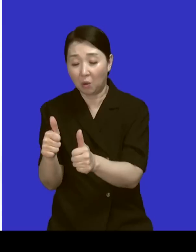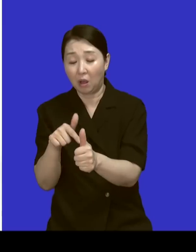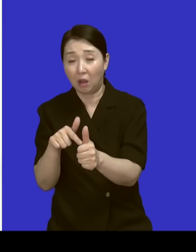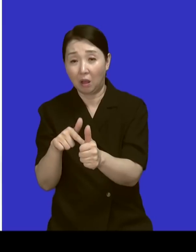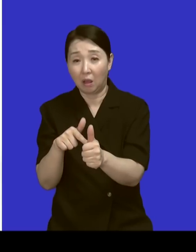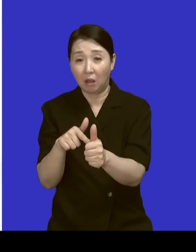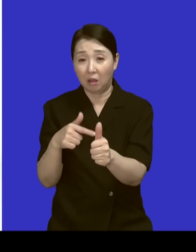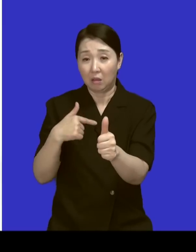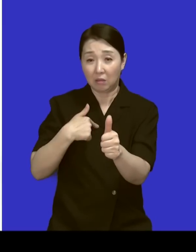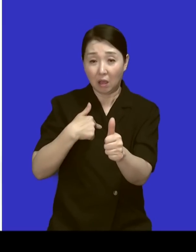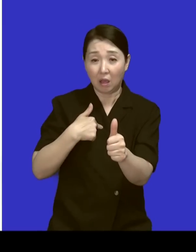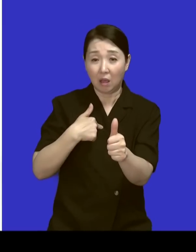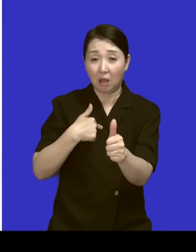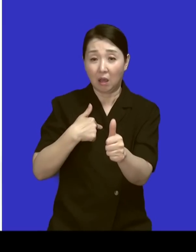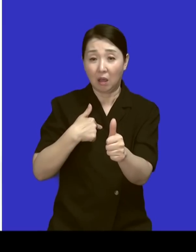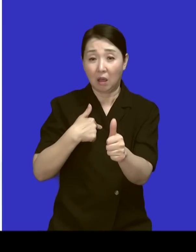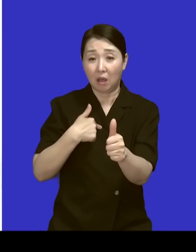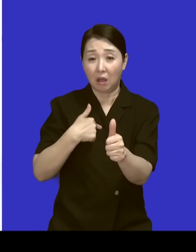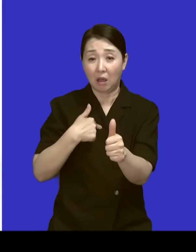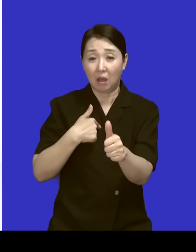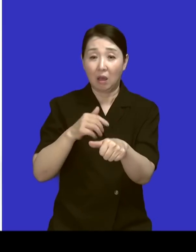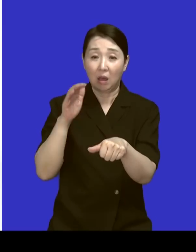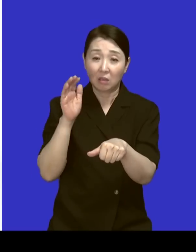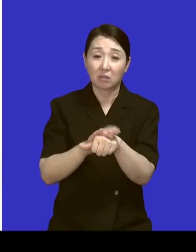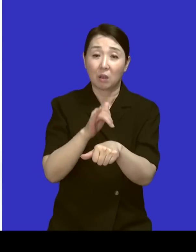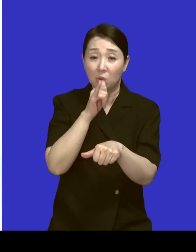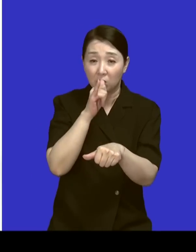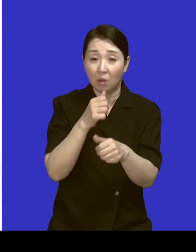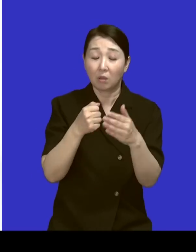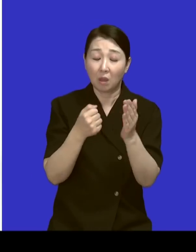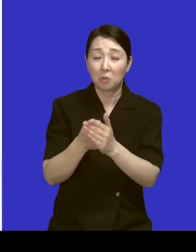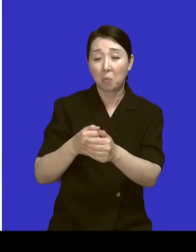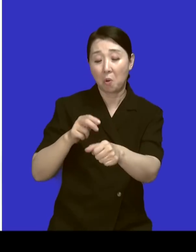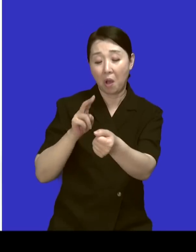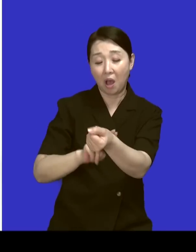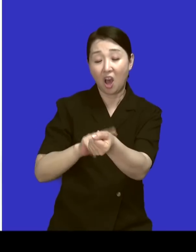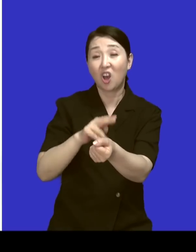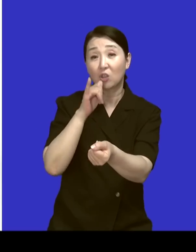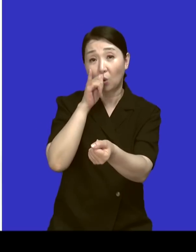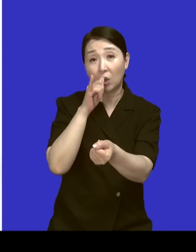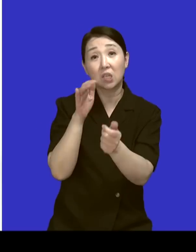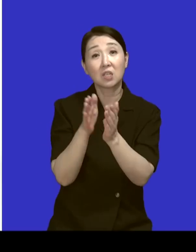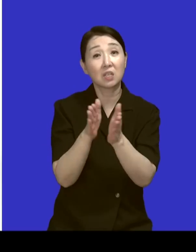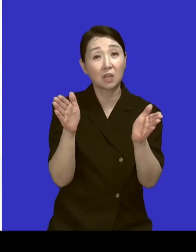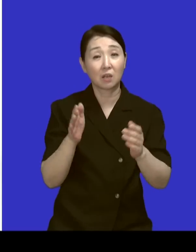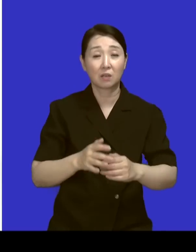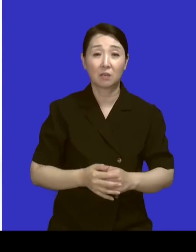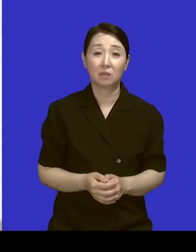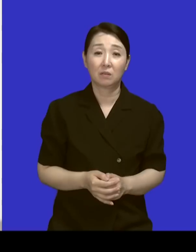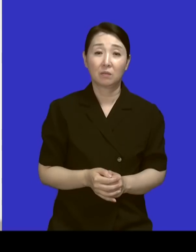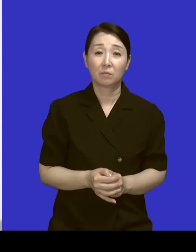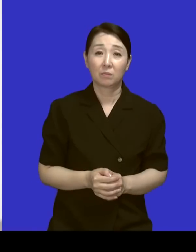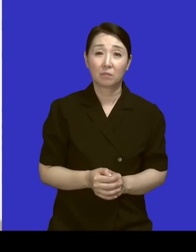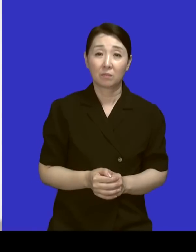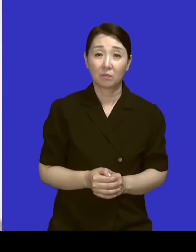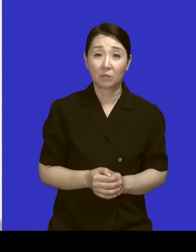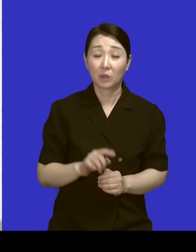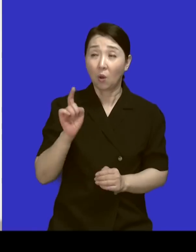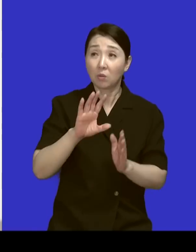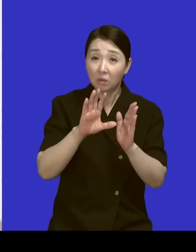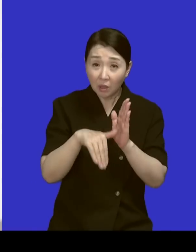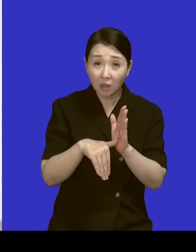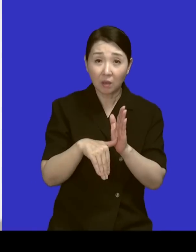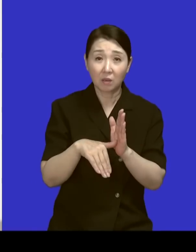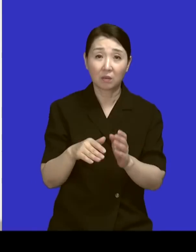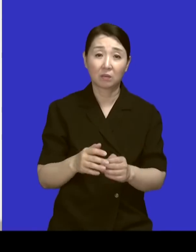잡혀온 잘못이니까 벌을 받아야지 하면서 손목을 이렇게 한두 대씩 때렸어요. 네. 그렇게 시작이 되었는데 어느 순간